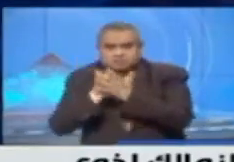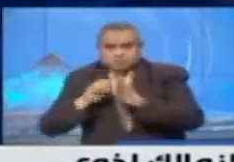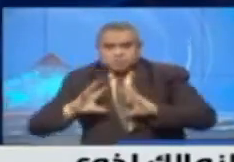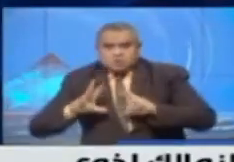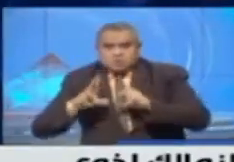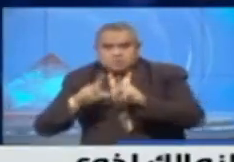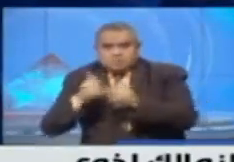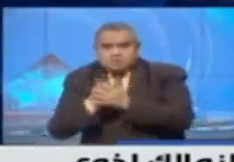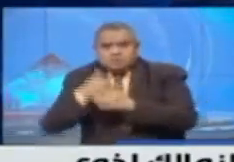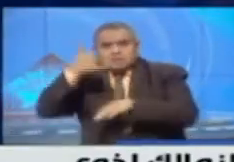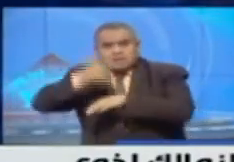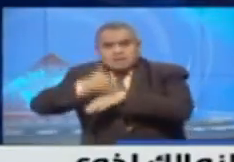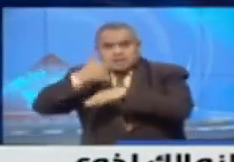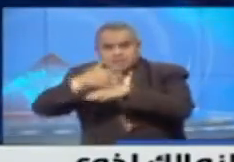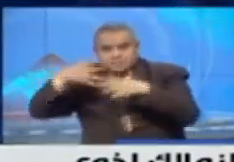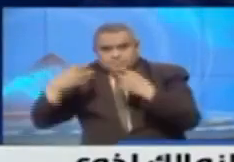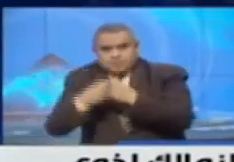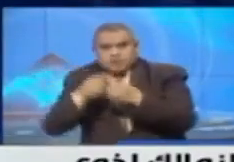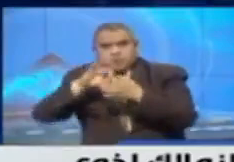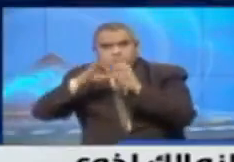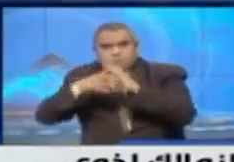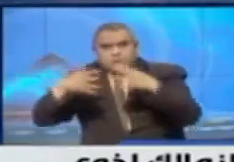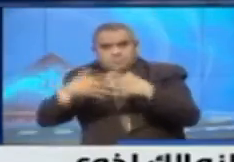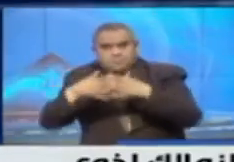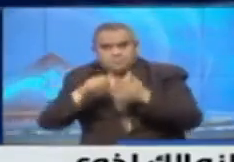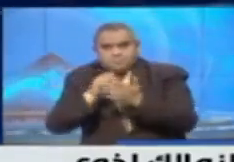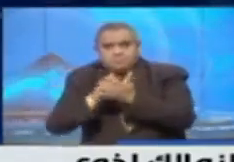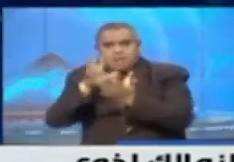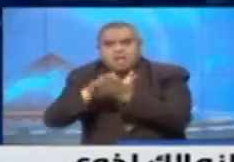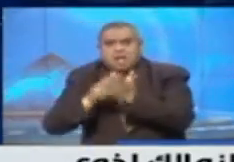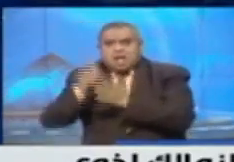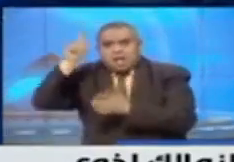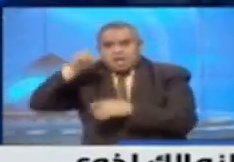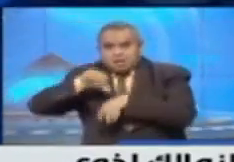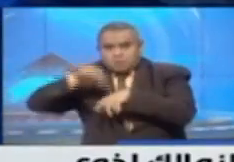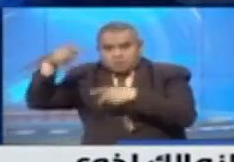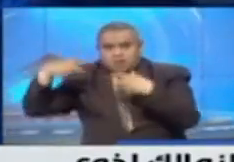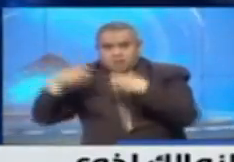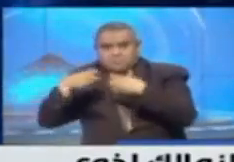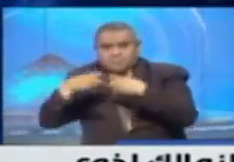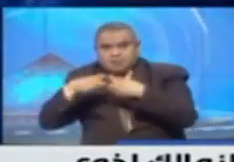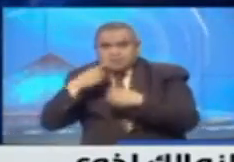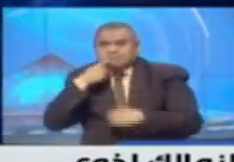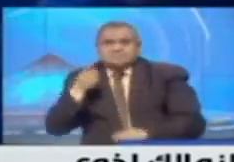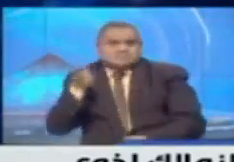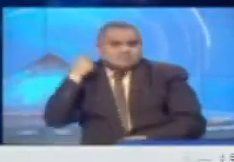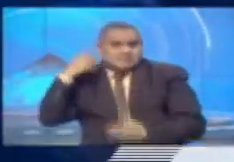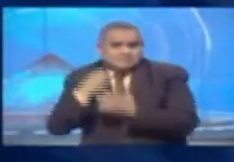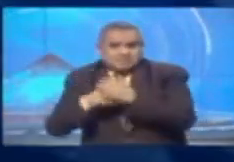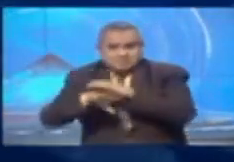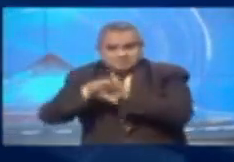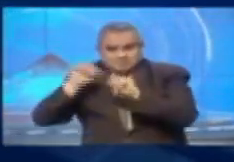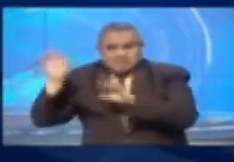المحلية مع مؤسسات المجتمع المدني والتي بدأت في حي المعادي بالقاهرة العام الماضي.